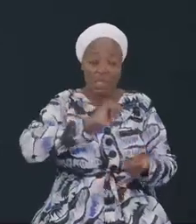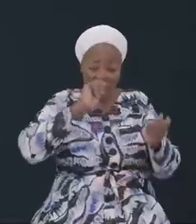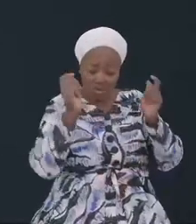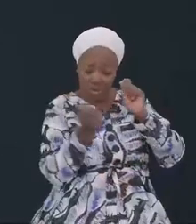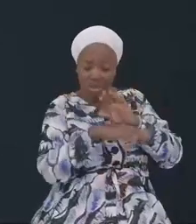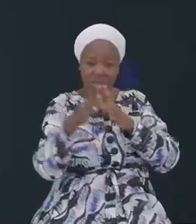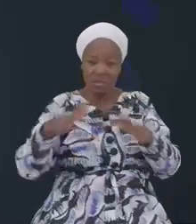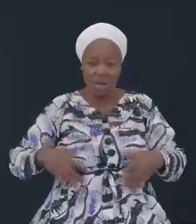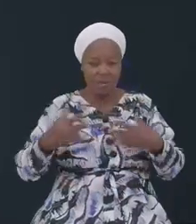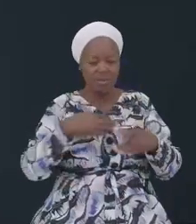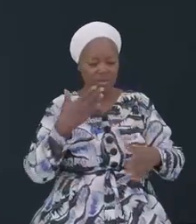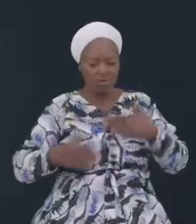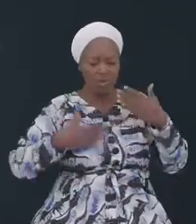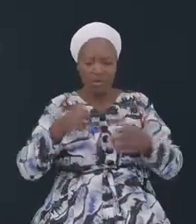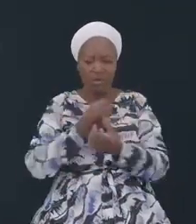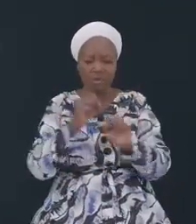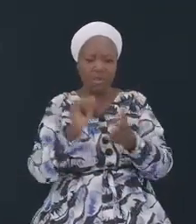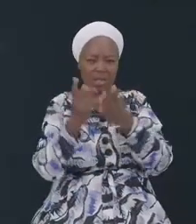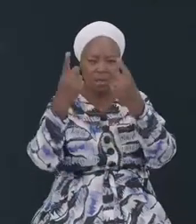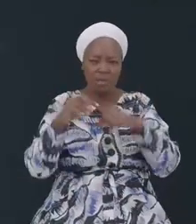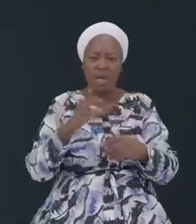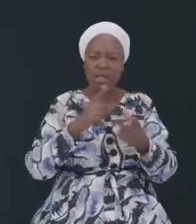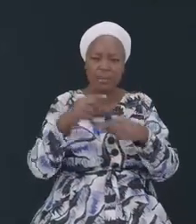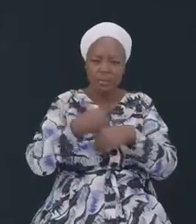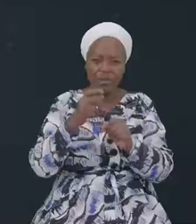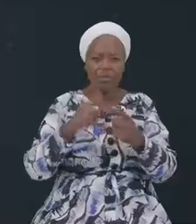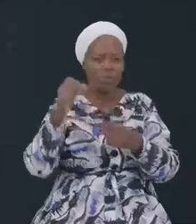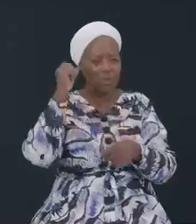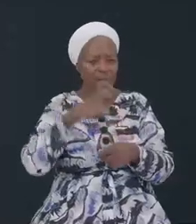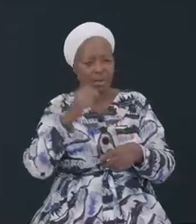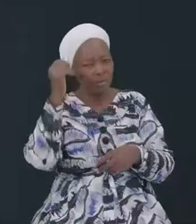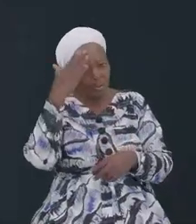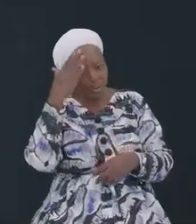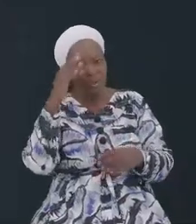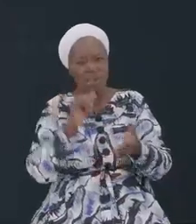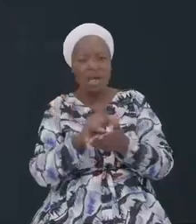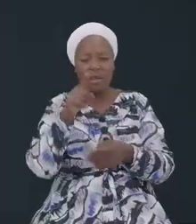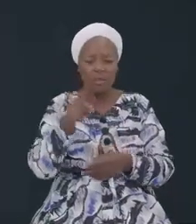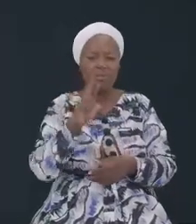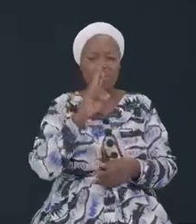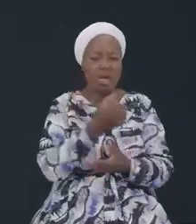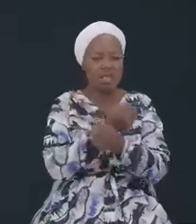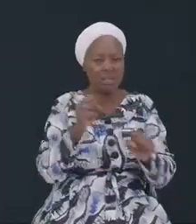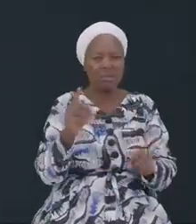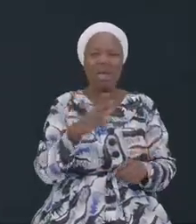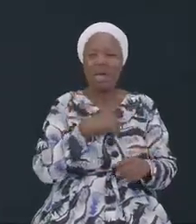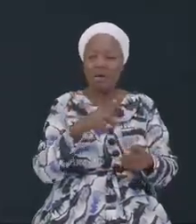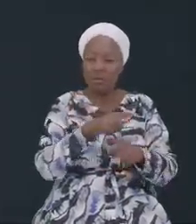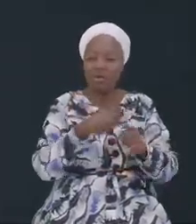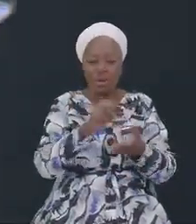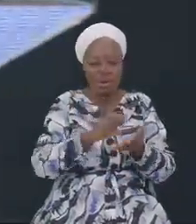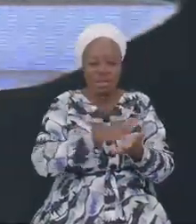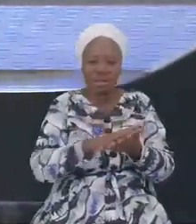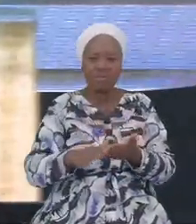La joie du salut qui vient dans votre cœur pour vous faire comprendre, pour vous faire savoir que vous êtes sauvé. Lorsque vous êtes sanctifié, il doit y